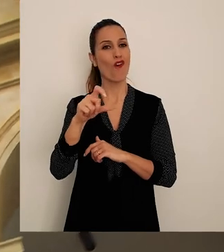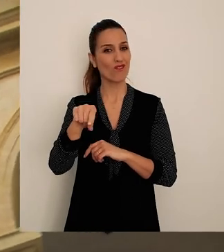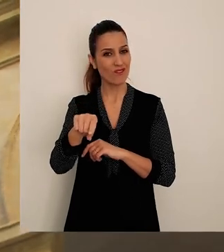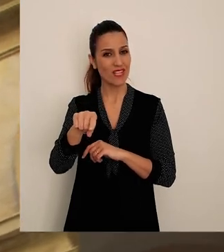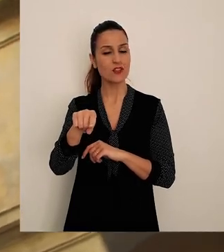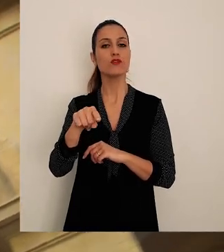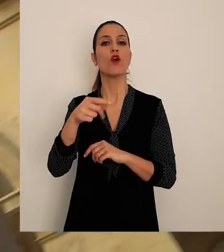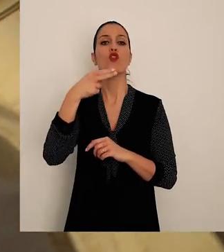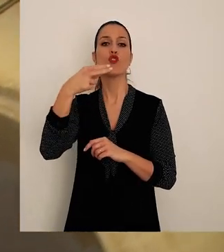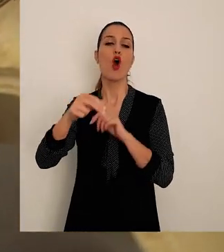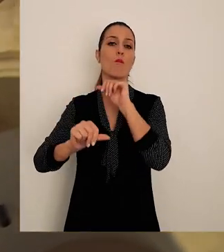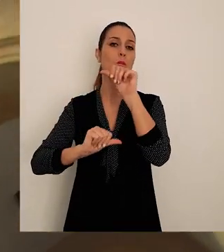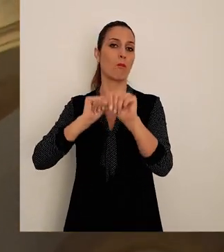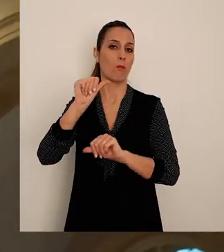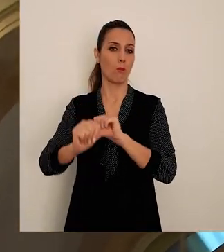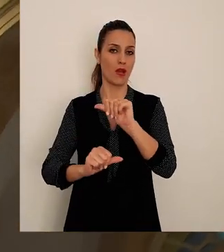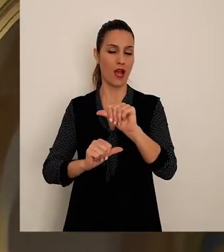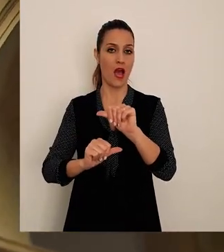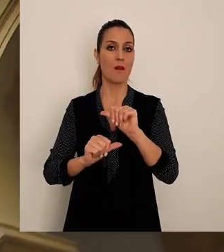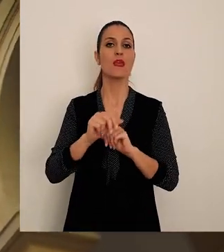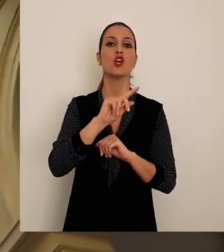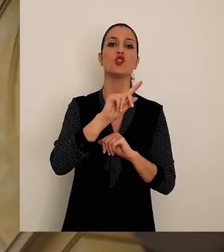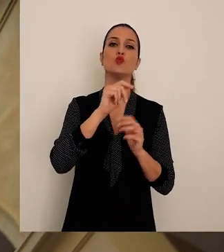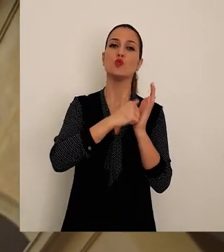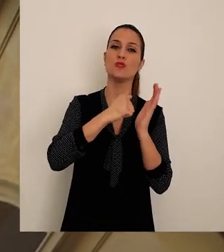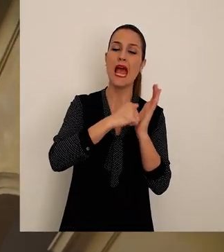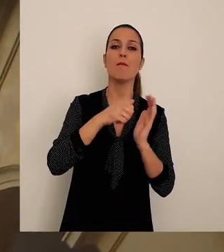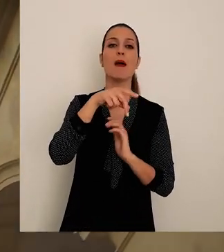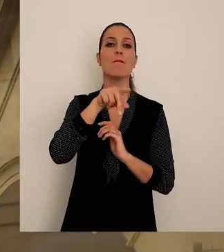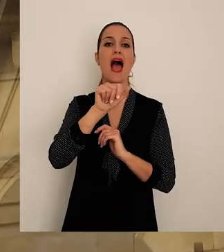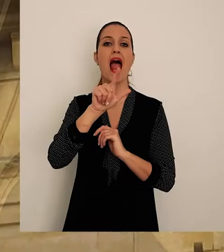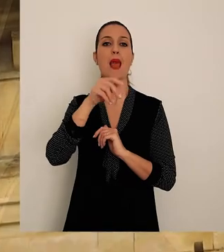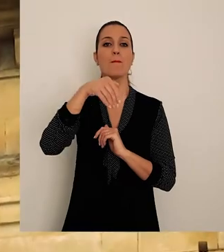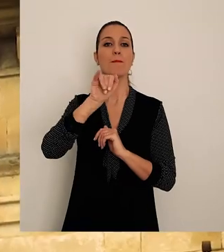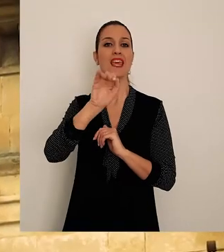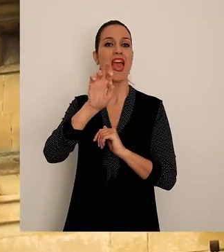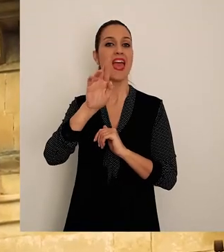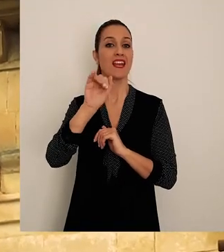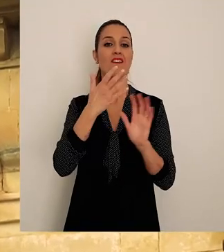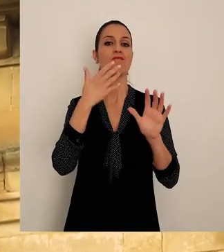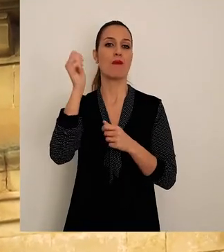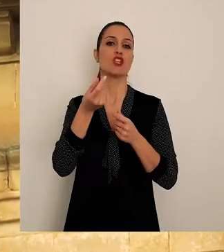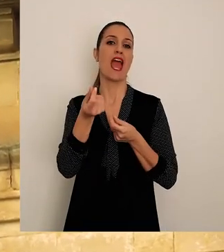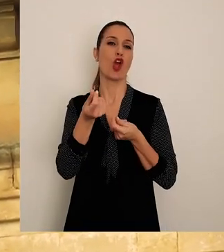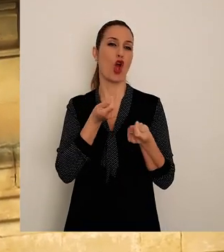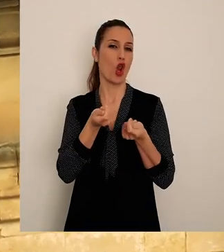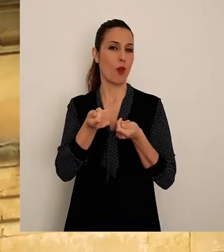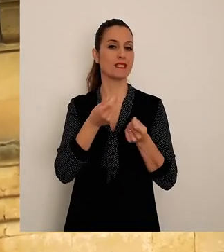Solo nel 1865 il convitto venne intitolato a Giuseppe Palmieri, noto economista salentino.